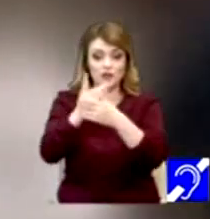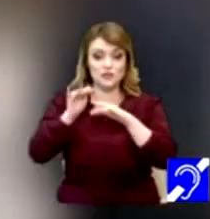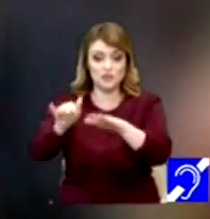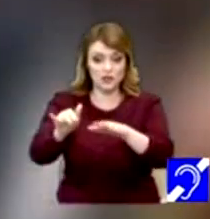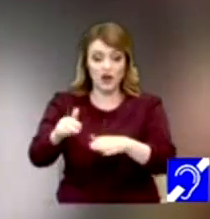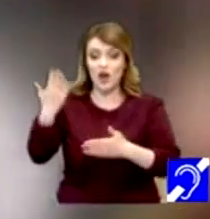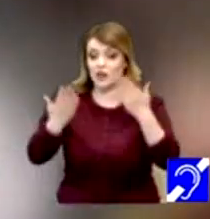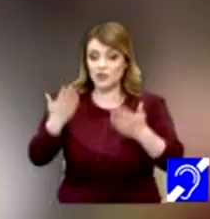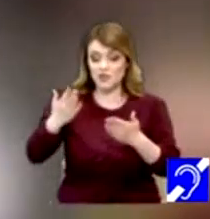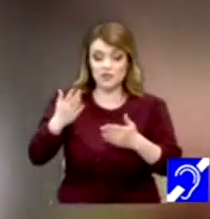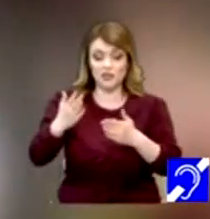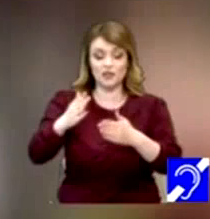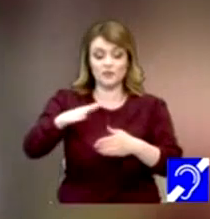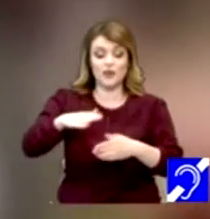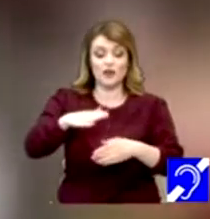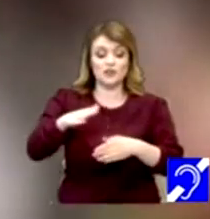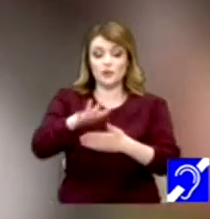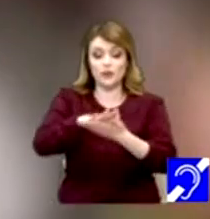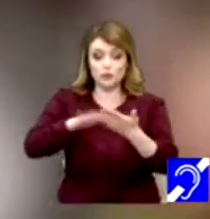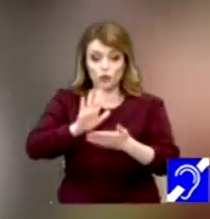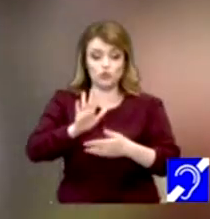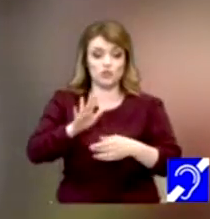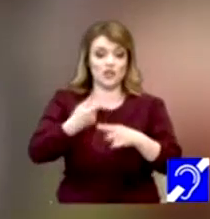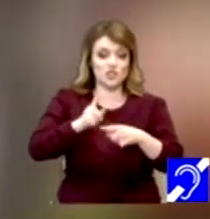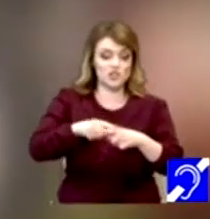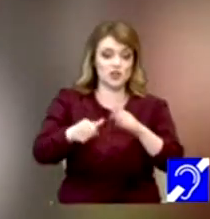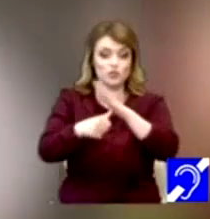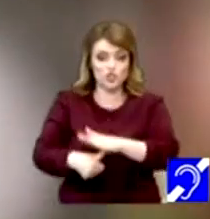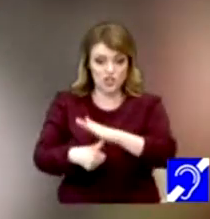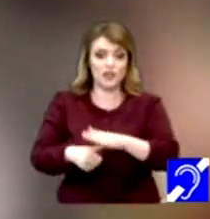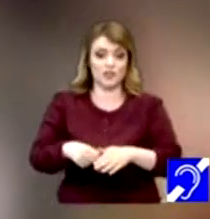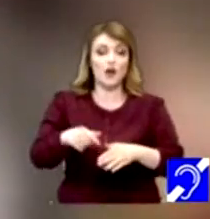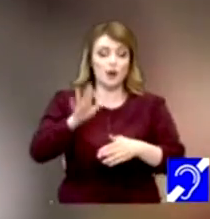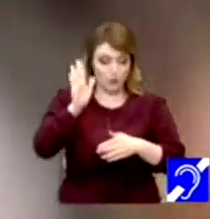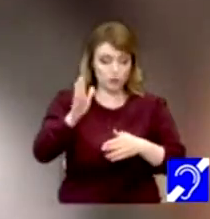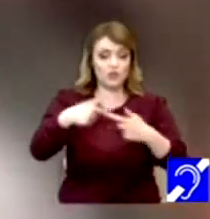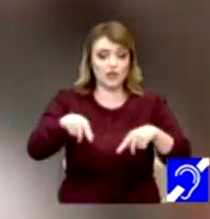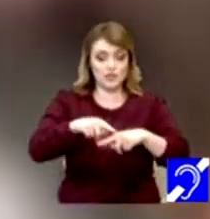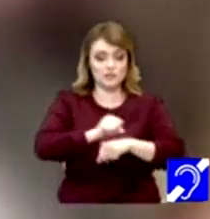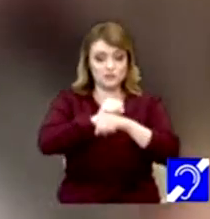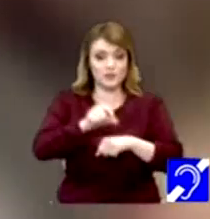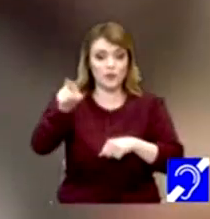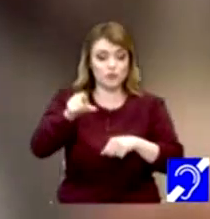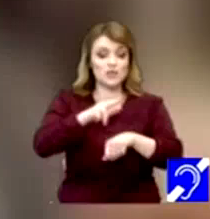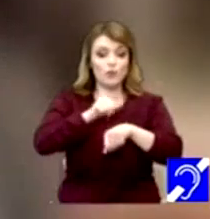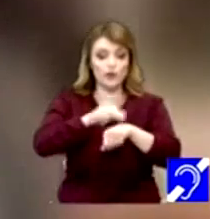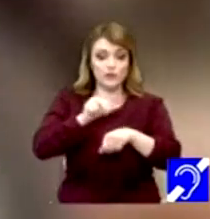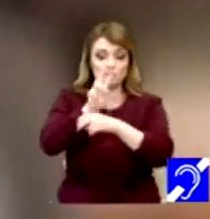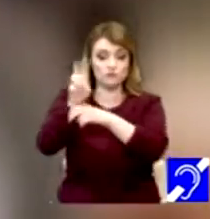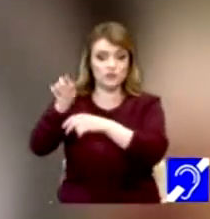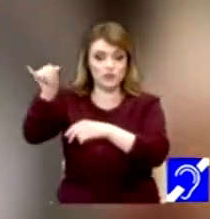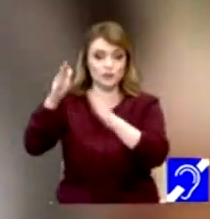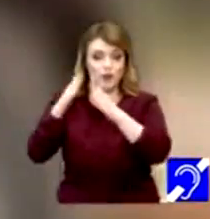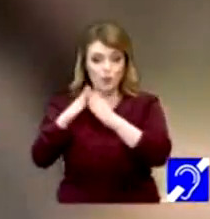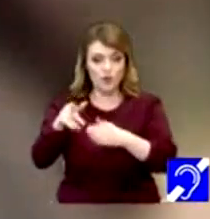care presiunile nu vor înceta, vor fi organizate proteste de amploare. Agricultorii spun că sunt intimidați de poliție.